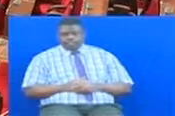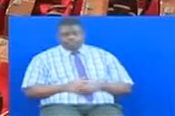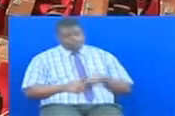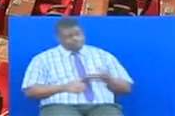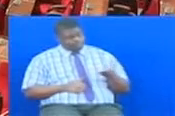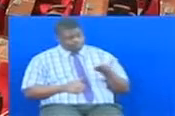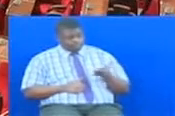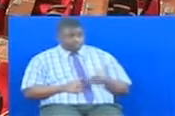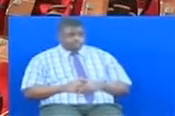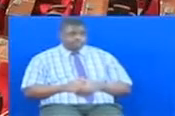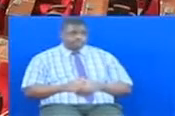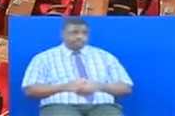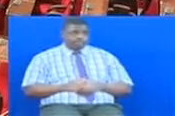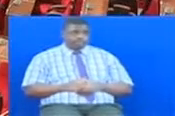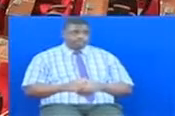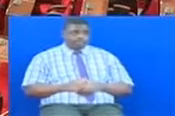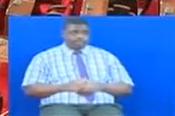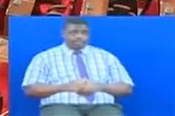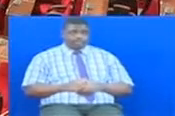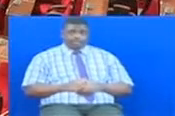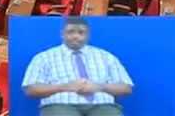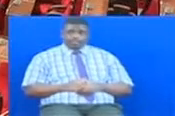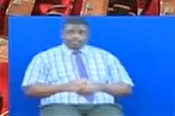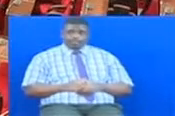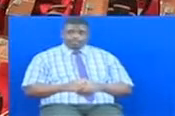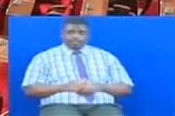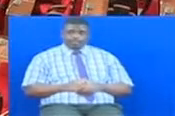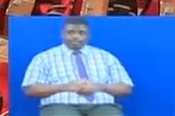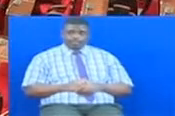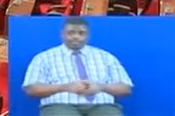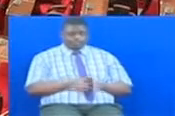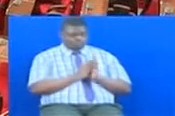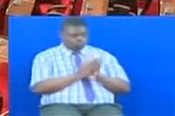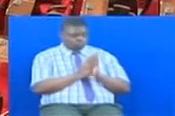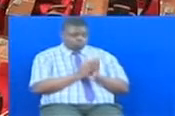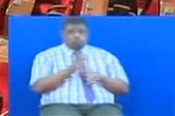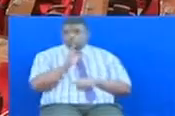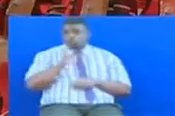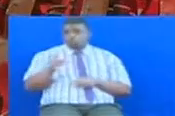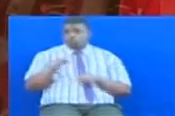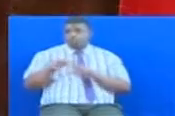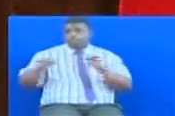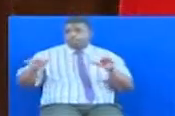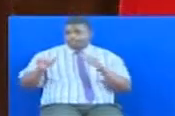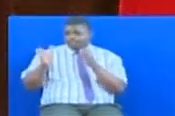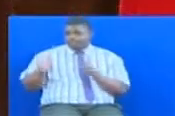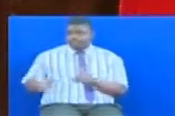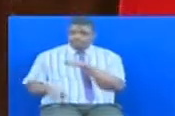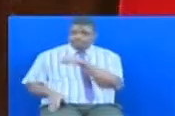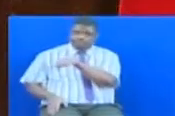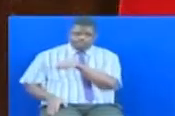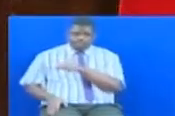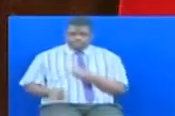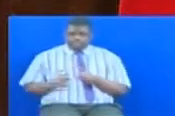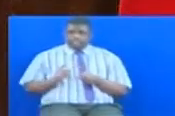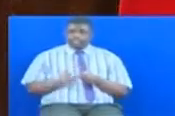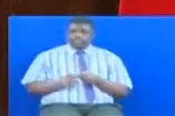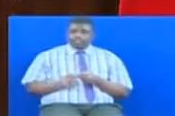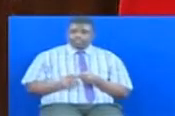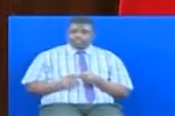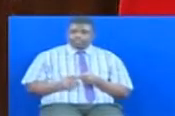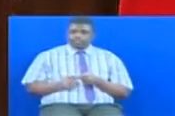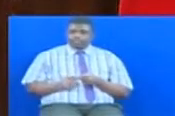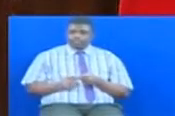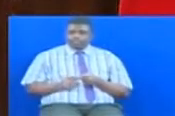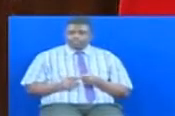hii kuongea ili kuweza kuchangia katika hoja inayoendelea mezani. Nimshukuru sana Mwenyezi Mungu kwa namna anavyotujalia